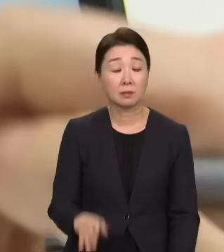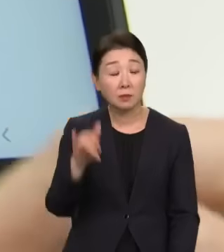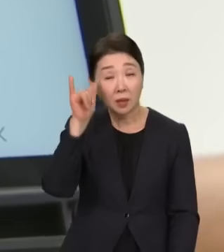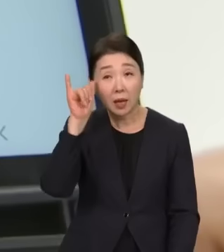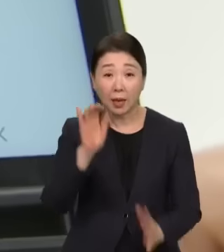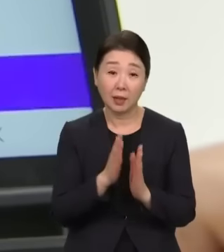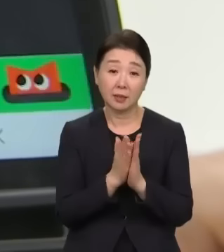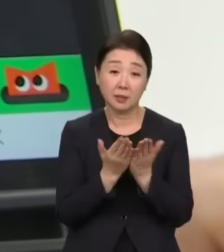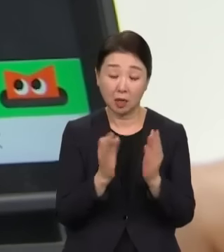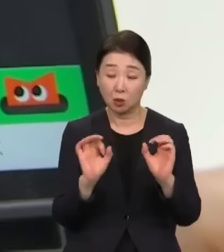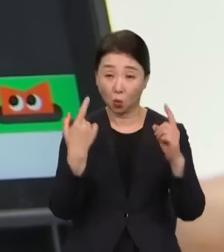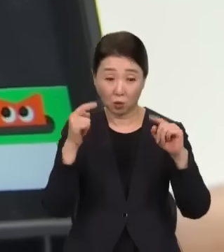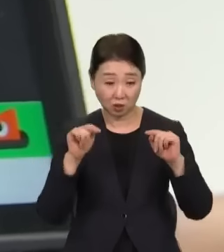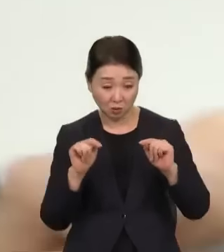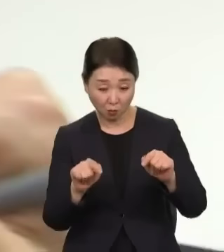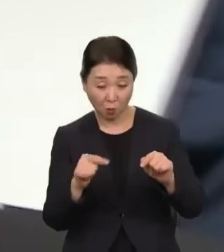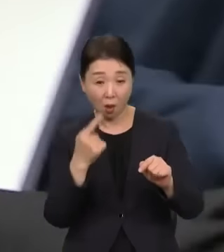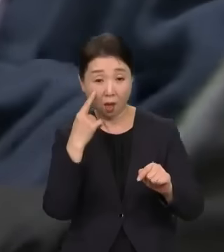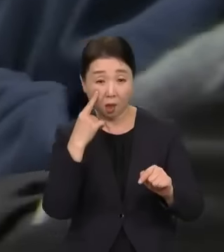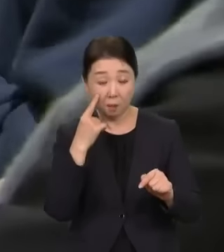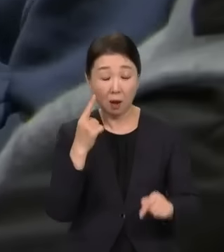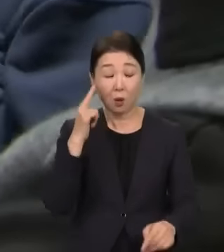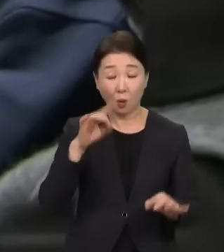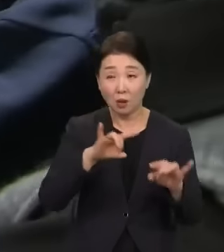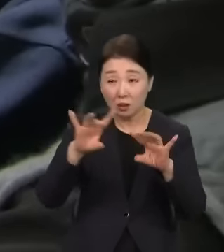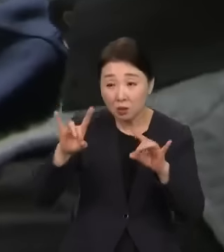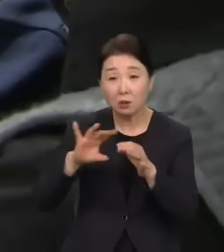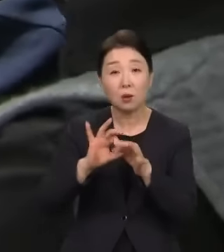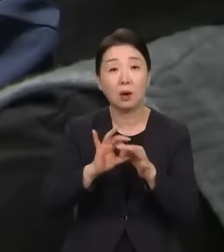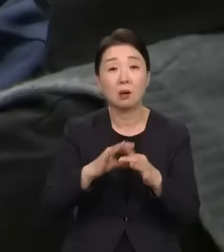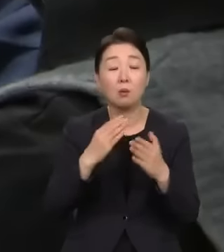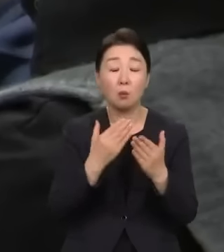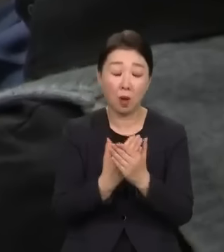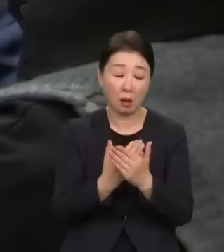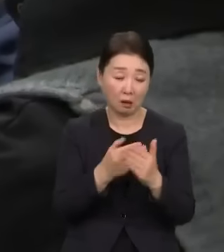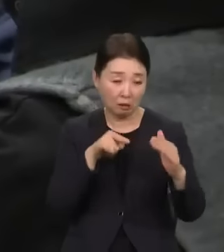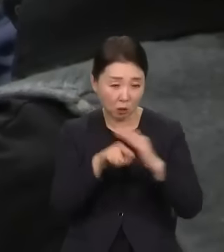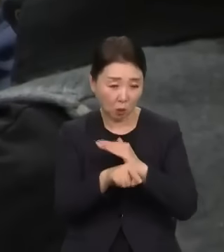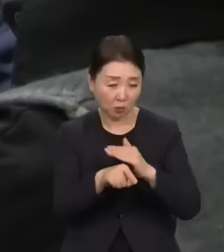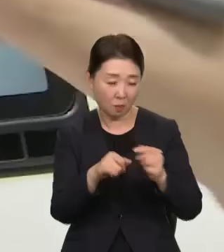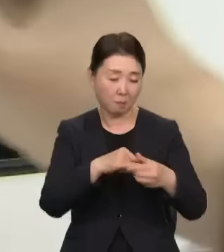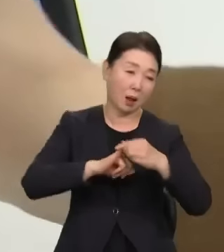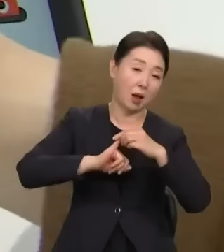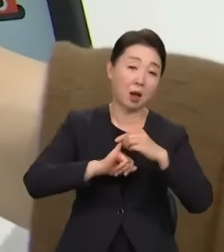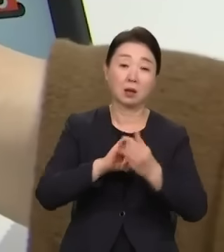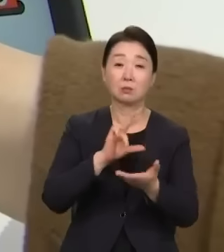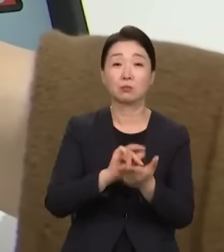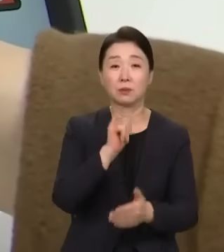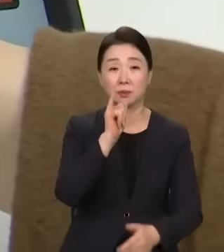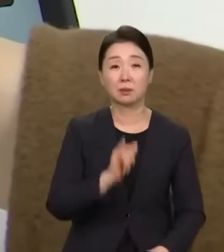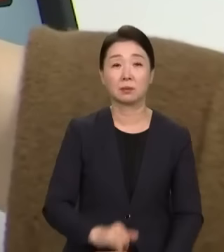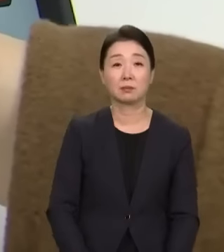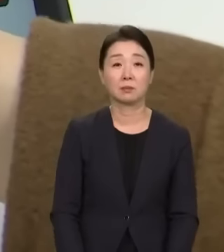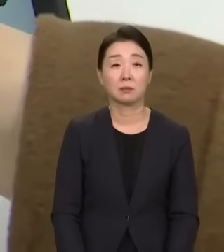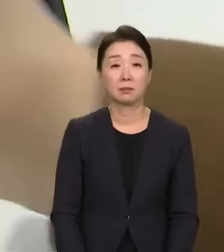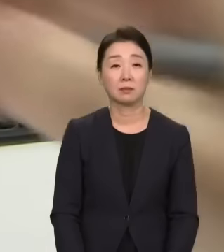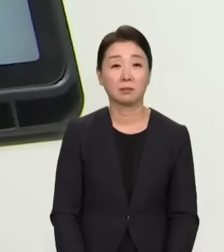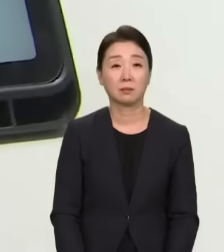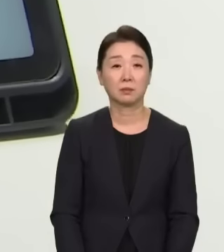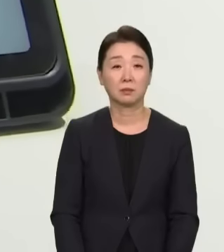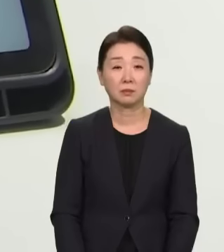교과서에 동시 접속했을 때 무선 인터넷 망 문제 등으로 접속 장애가 생길 수 있다는 우려도 나옵니다.